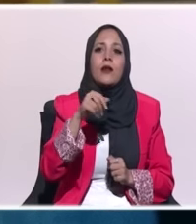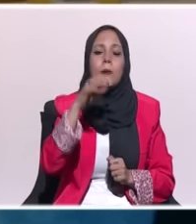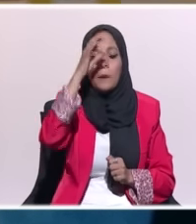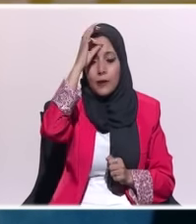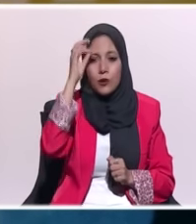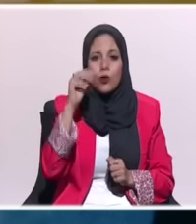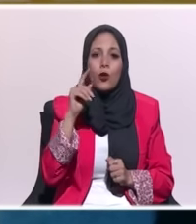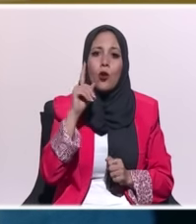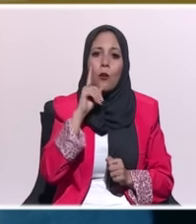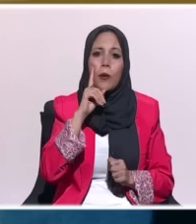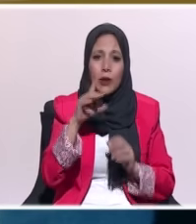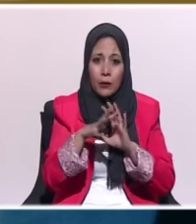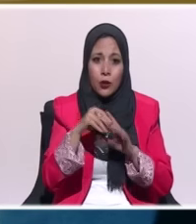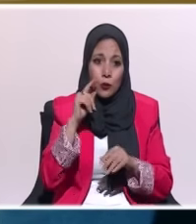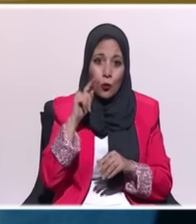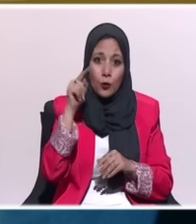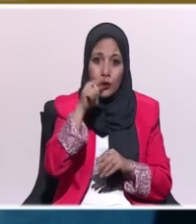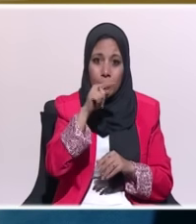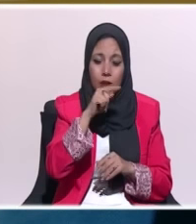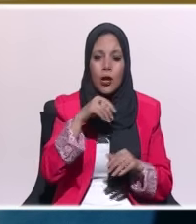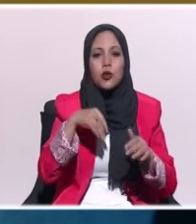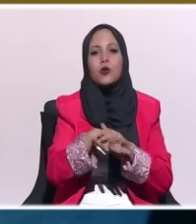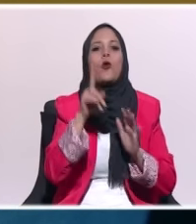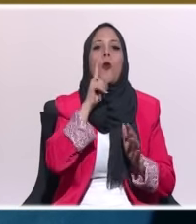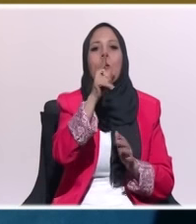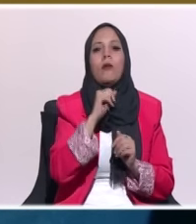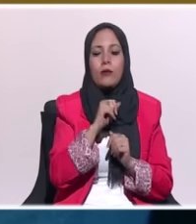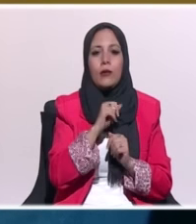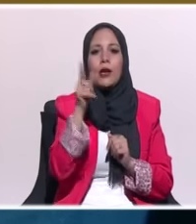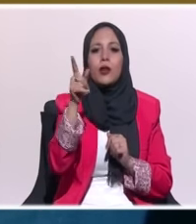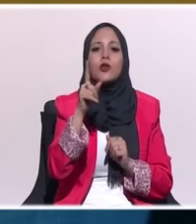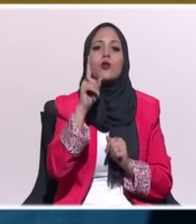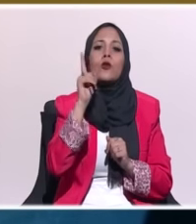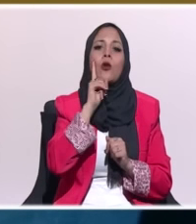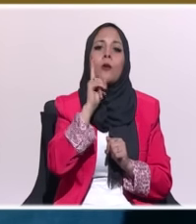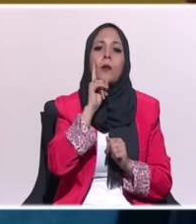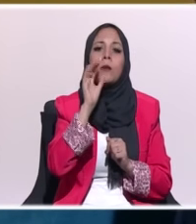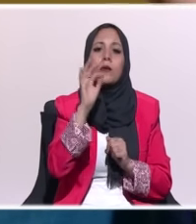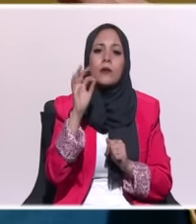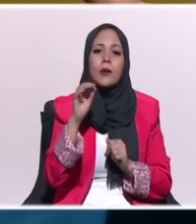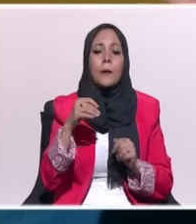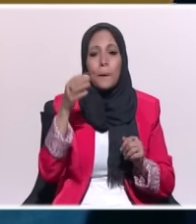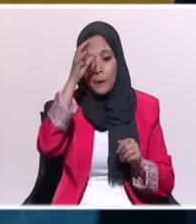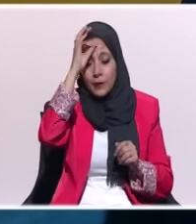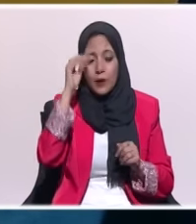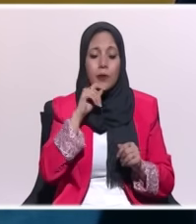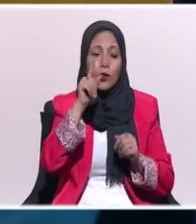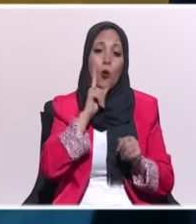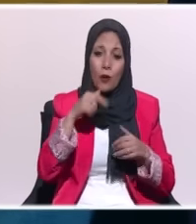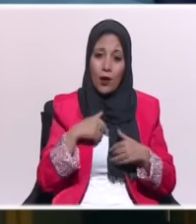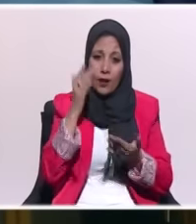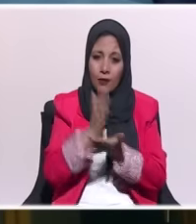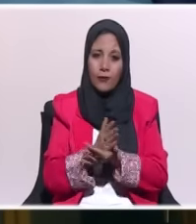مثاليه عشان هي ام اصلا هي اللي خلفت لكن دي ام مثاليه لحد خلف ورمى وهي اللي